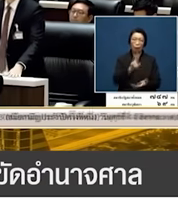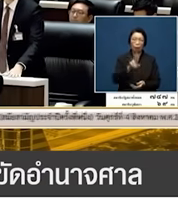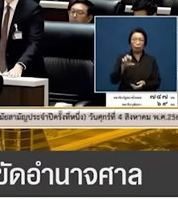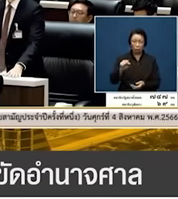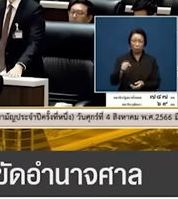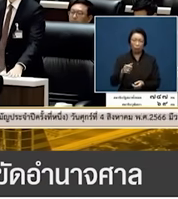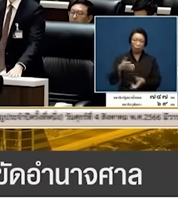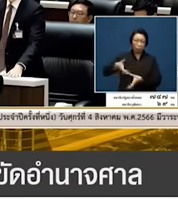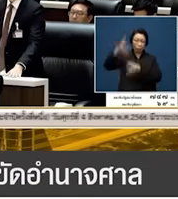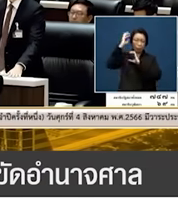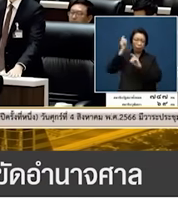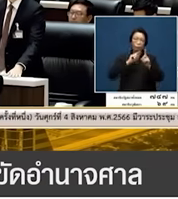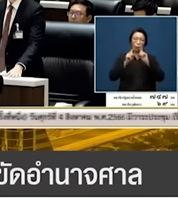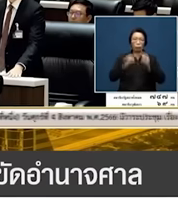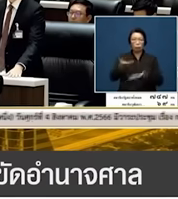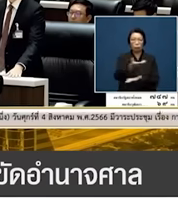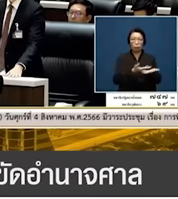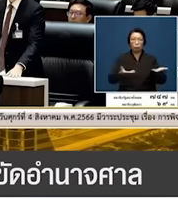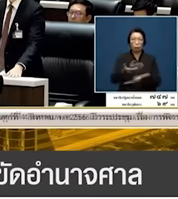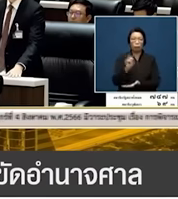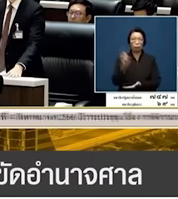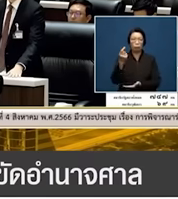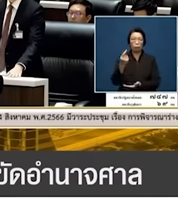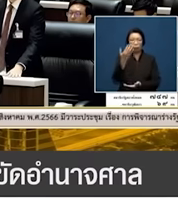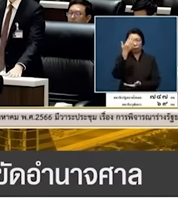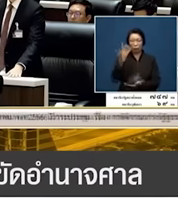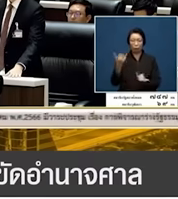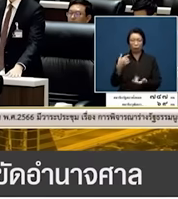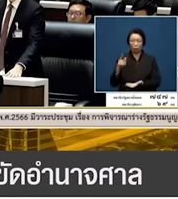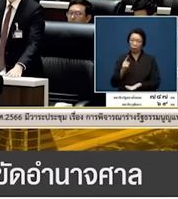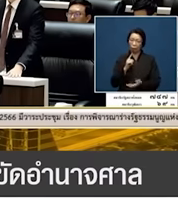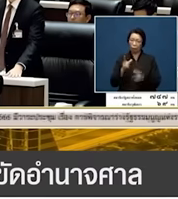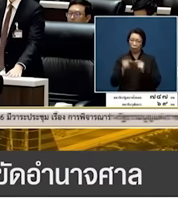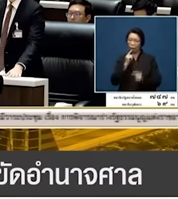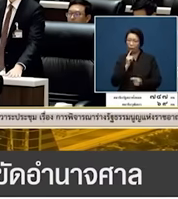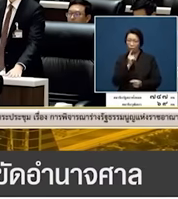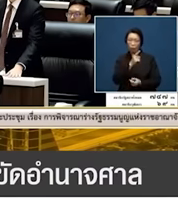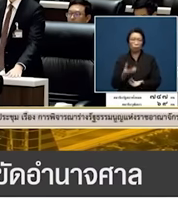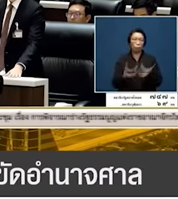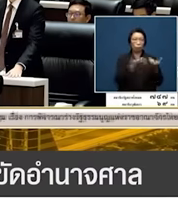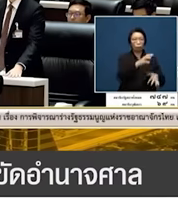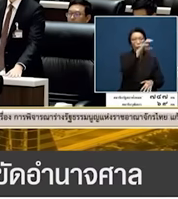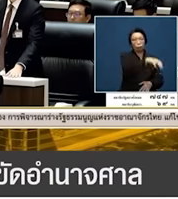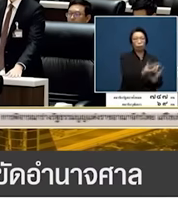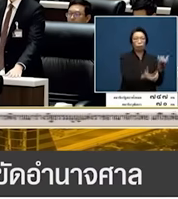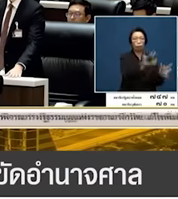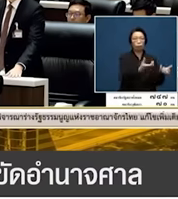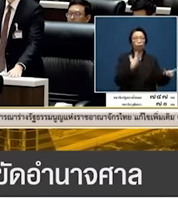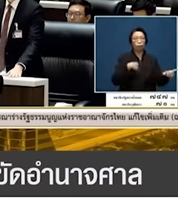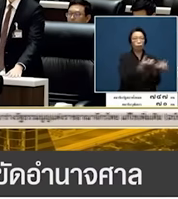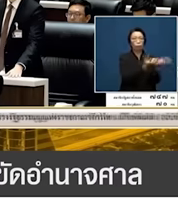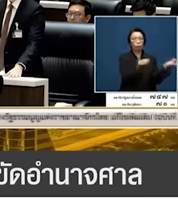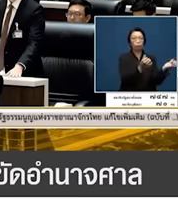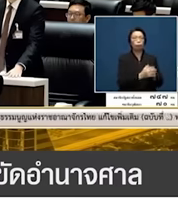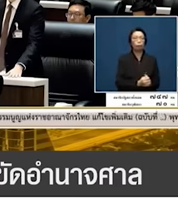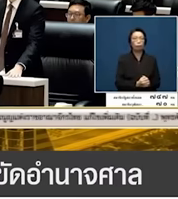ากจะแก้272ก็ว่ากันไปในตอนนี้โอ้โหไม่ใช่มั้งคือทำเนี่ยมันเหมือนลักไก่นะ ใช่ มันเหมือนลักไก่นะ แล้วบอกว่